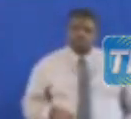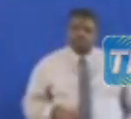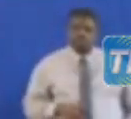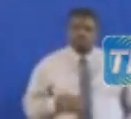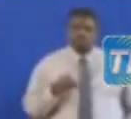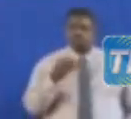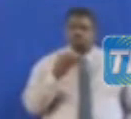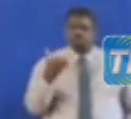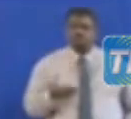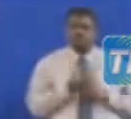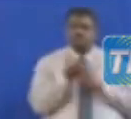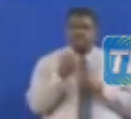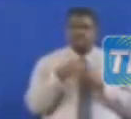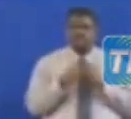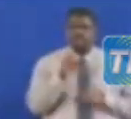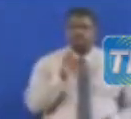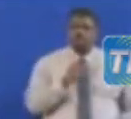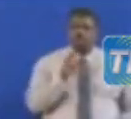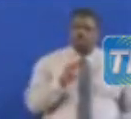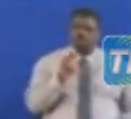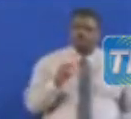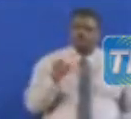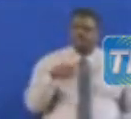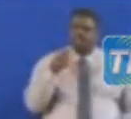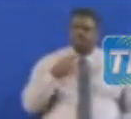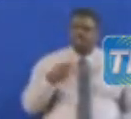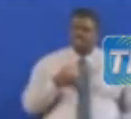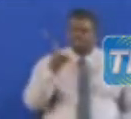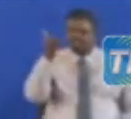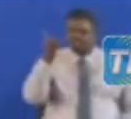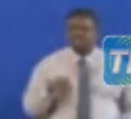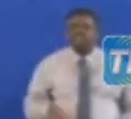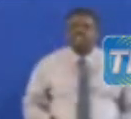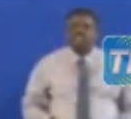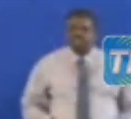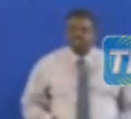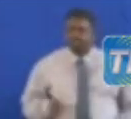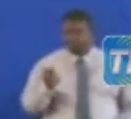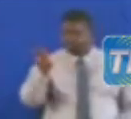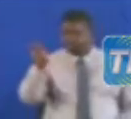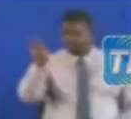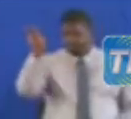hotuba yangu inapatikana pia katika tovuti ya ofisi ya Rais Temisemi ambao ni